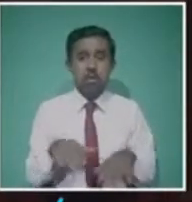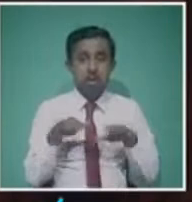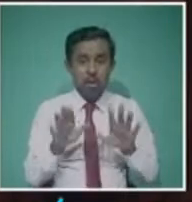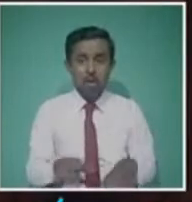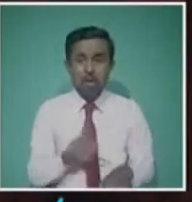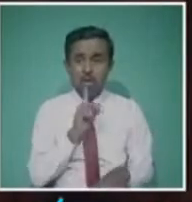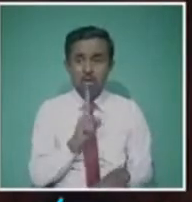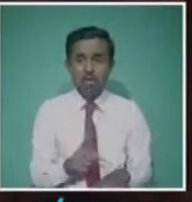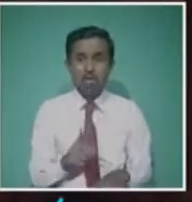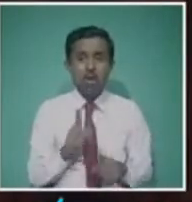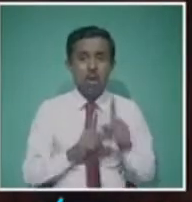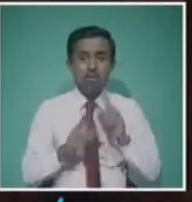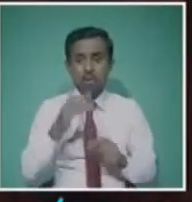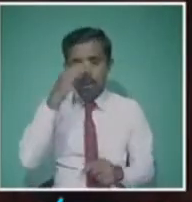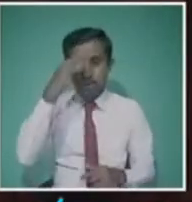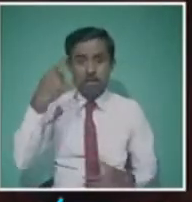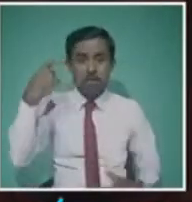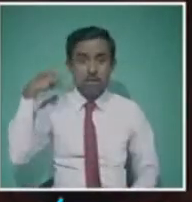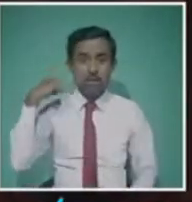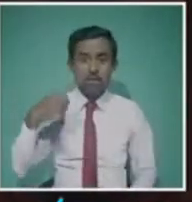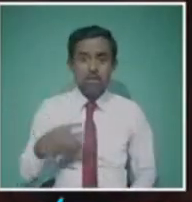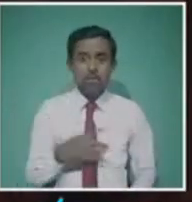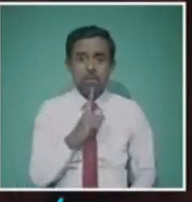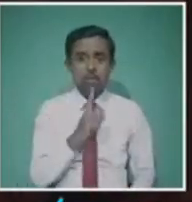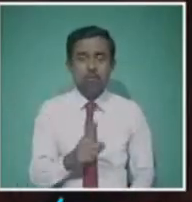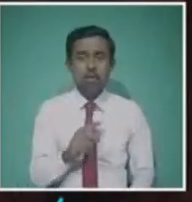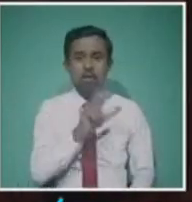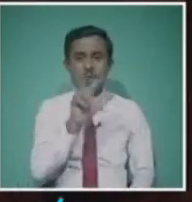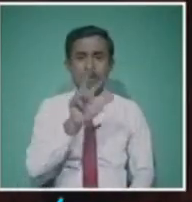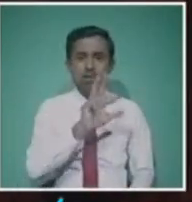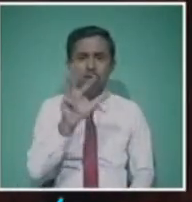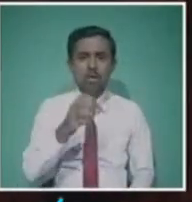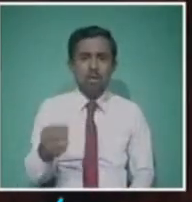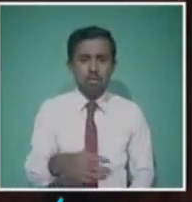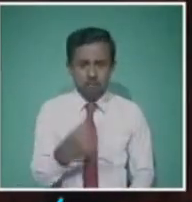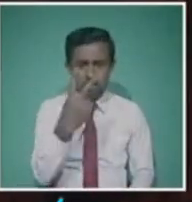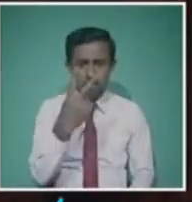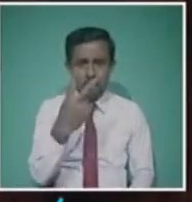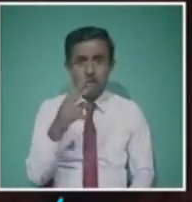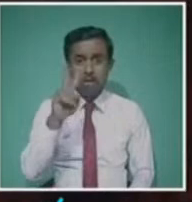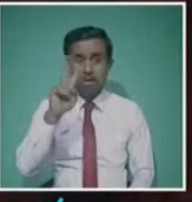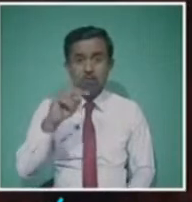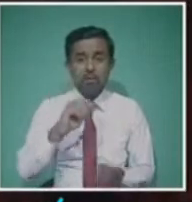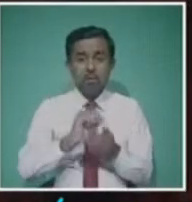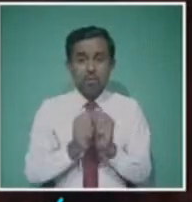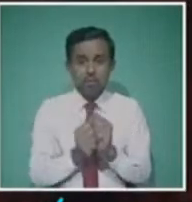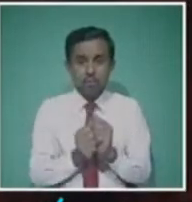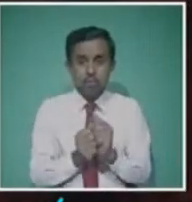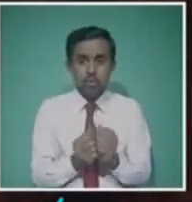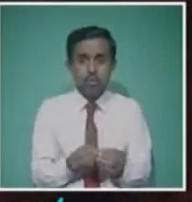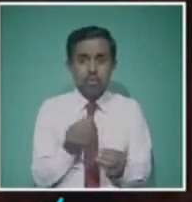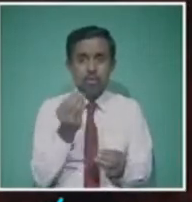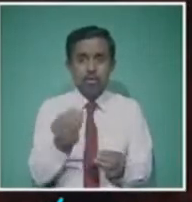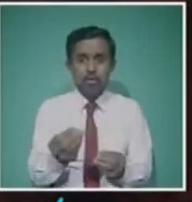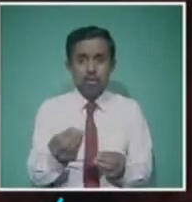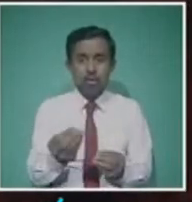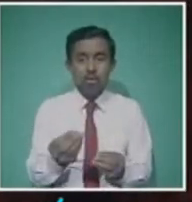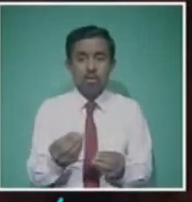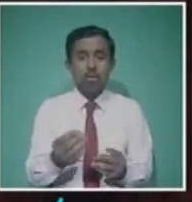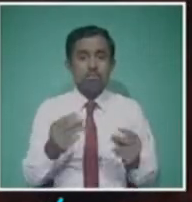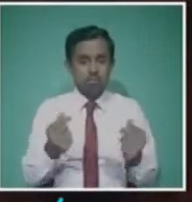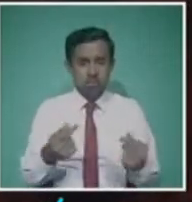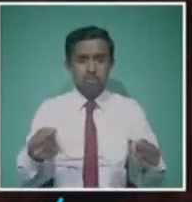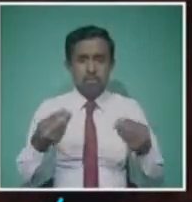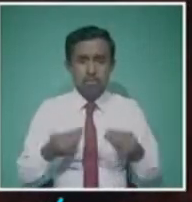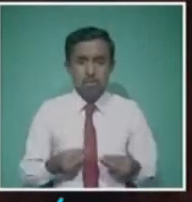වශයෙන් කතානායකතුමා ඊයේ දවසේ නිවේදනය කරා 18 19 දවස් දෙකේ 22 ආණ්ඩුකම ව්‍යවස්ථා සංස්කරණ එනවා කියලා. ඒක වහාම ගේන්න